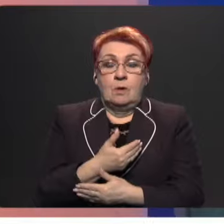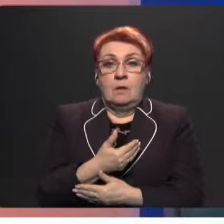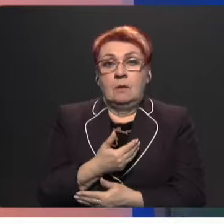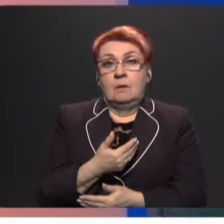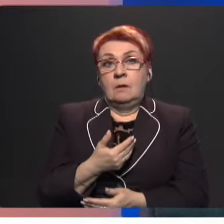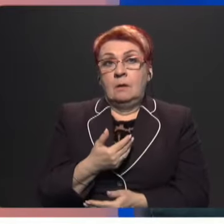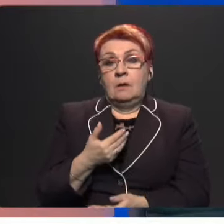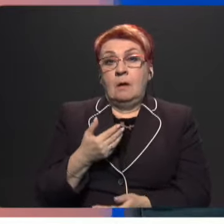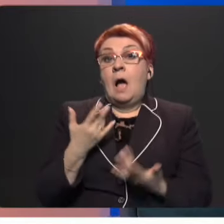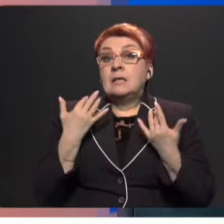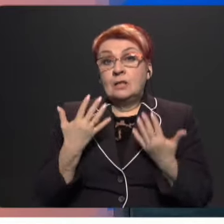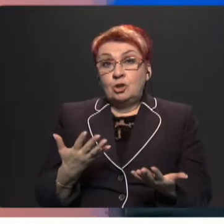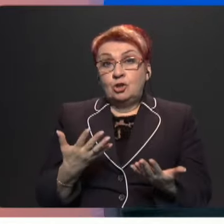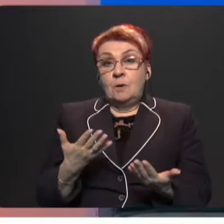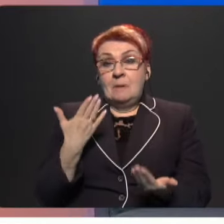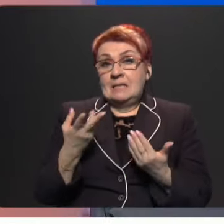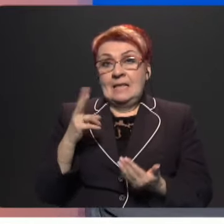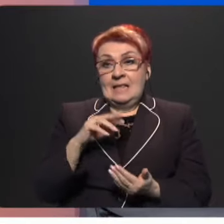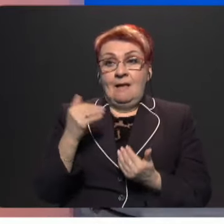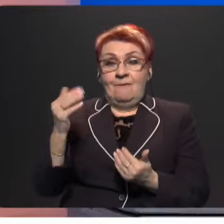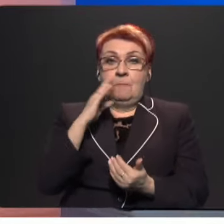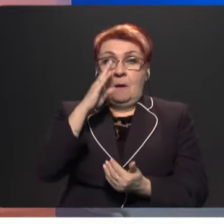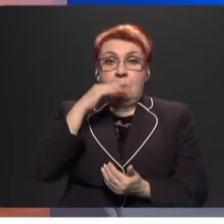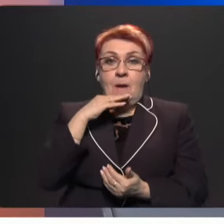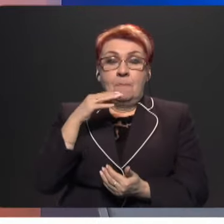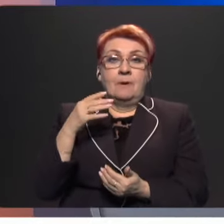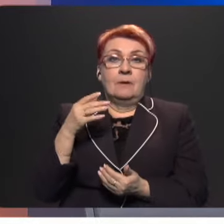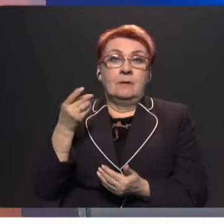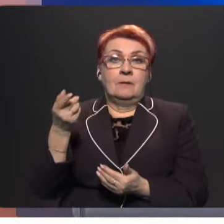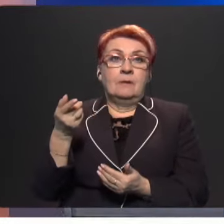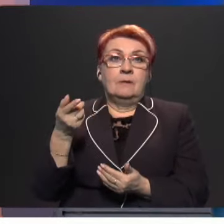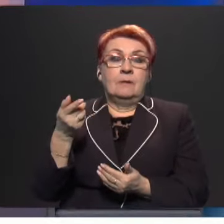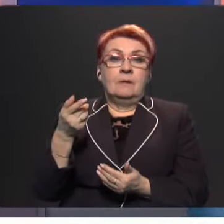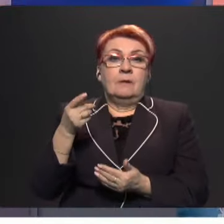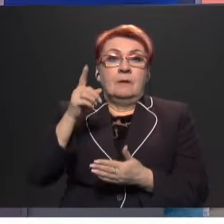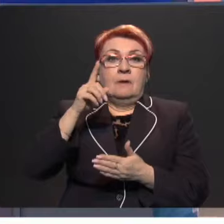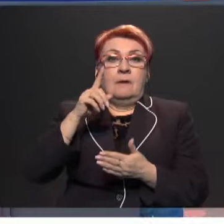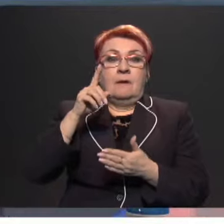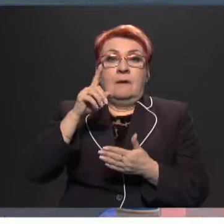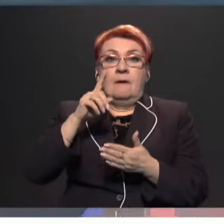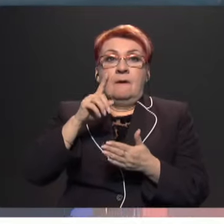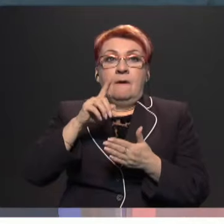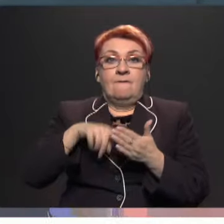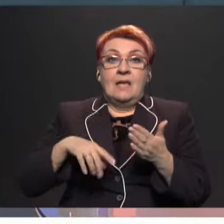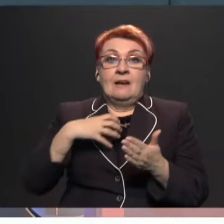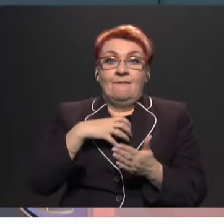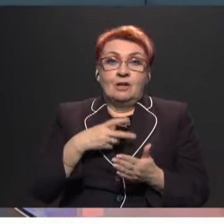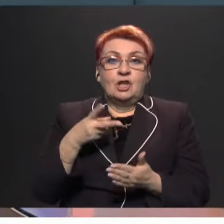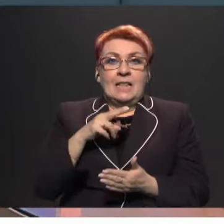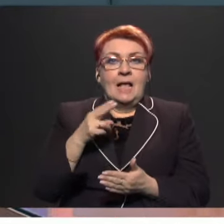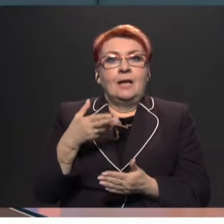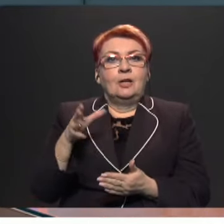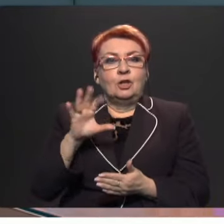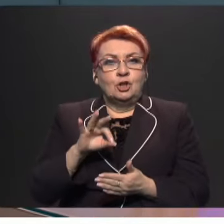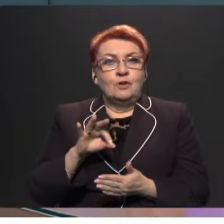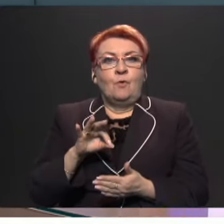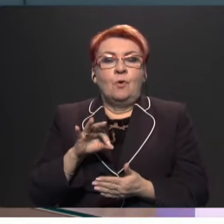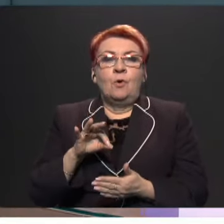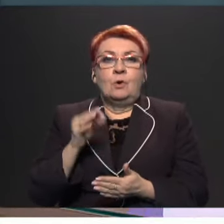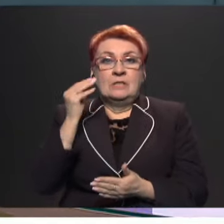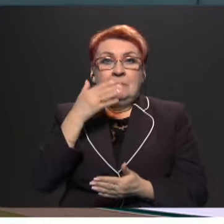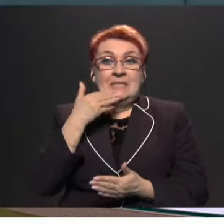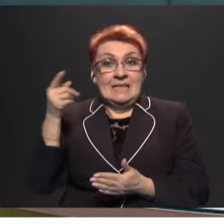ты не считаешь, что для тебя вера, что настолько важно, без чего смысла в жизни нет, то почему ты не крестишься?